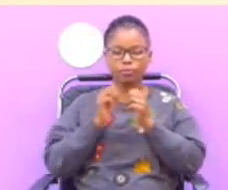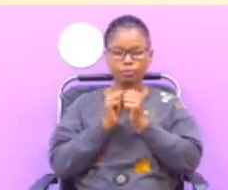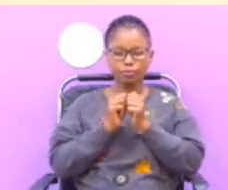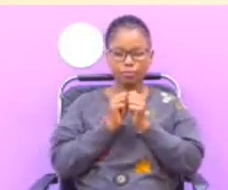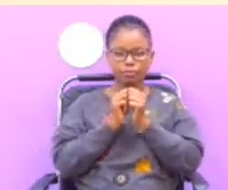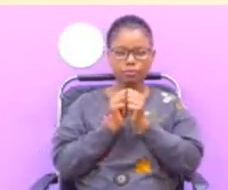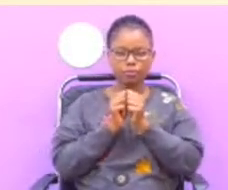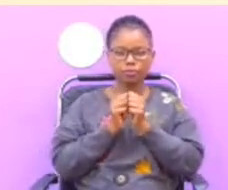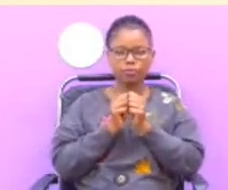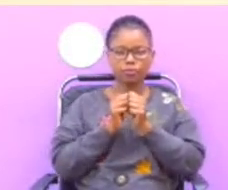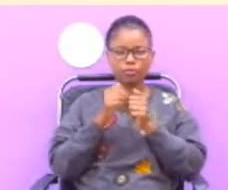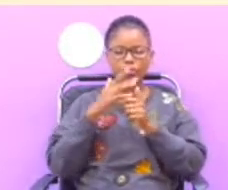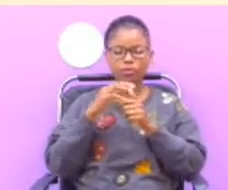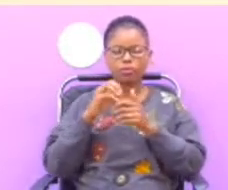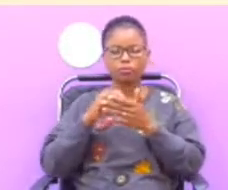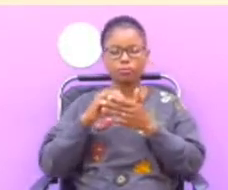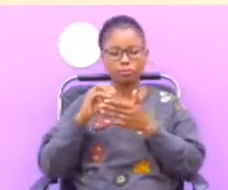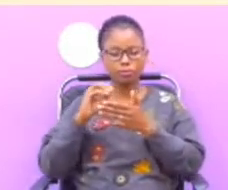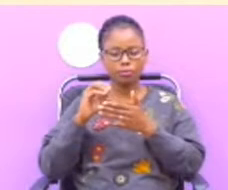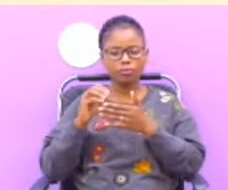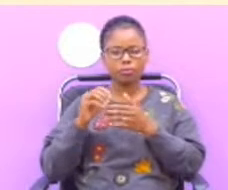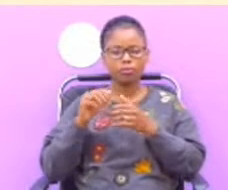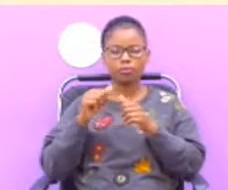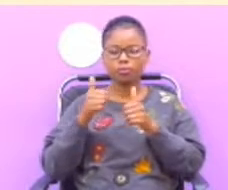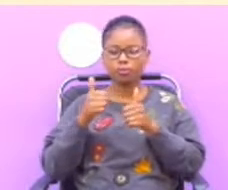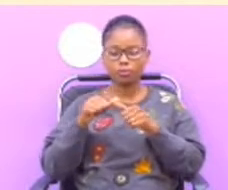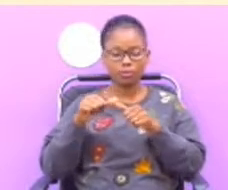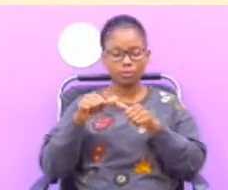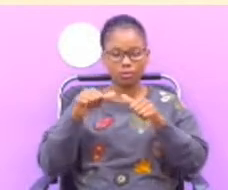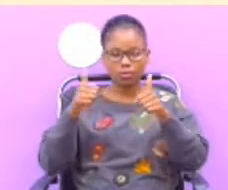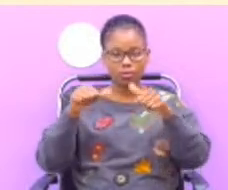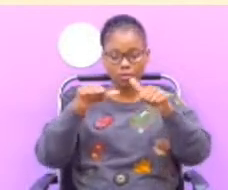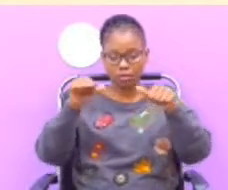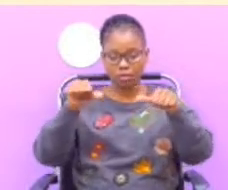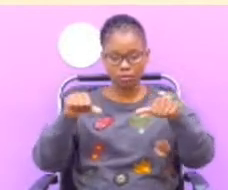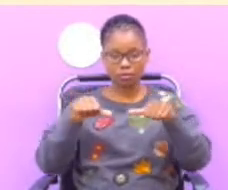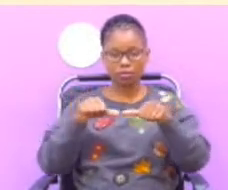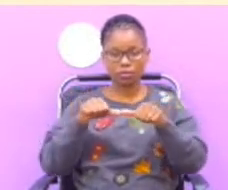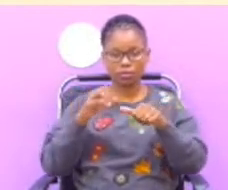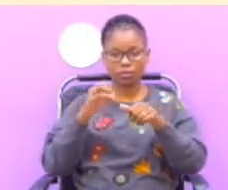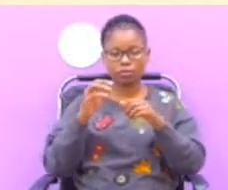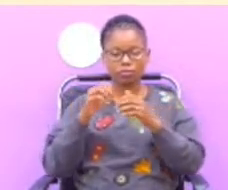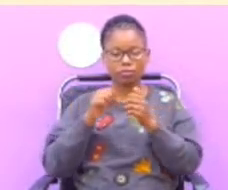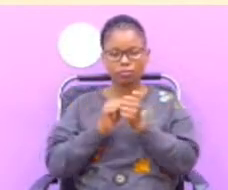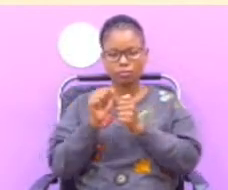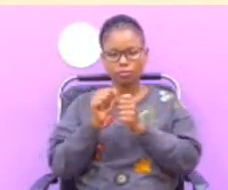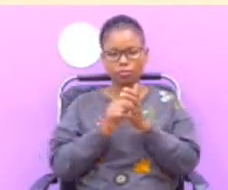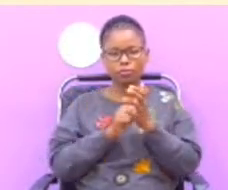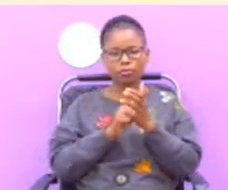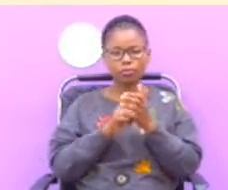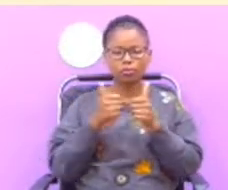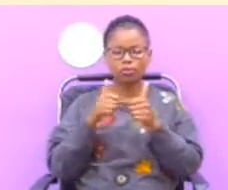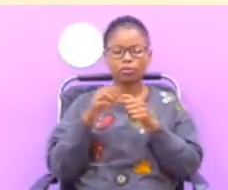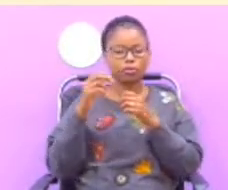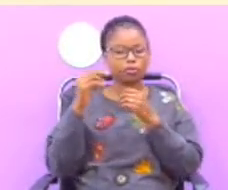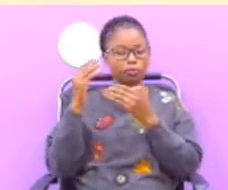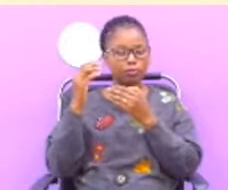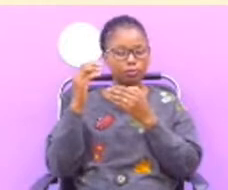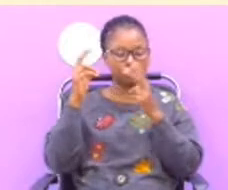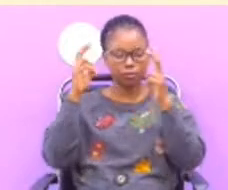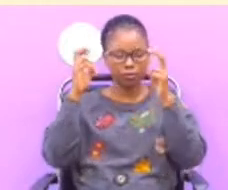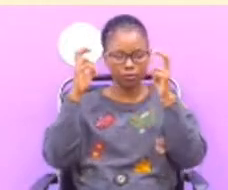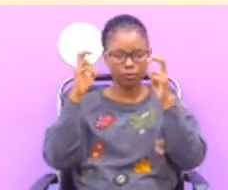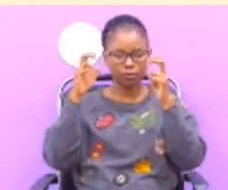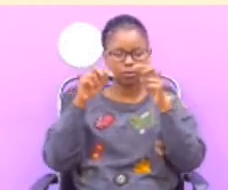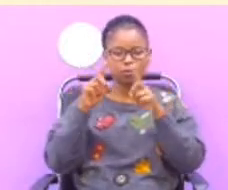Ngai witu egutuharirĩria hamwe. Magutigithukanio na uruothe wa daimono, gutigithukanio na mĩrimũ yothe ya